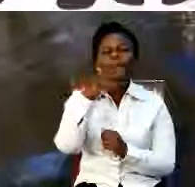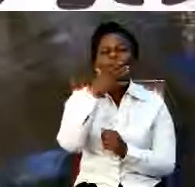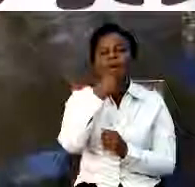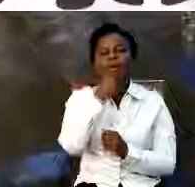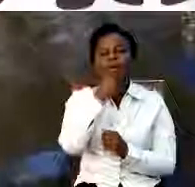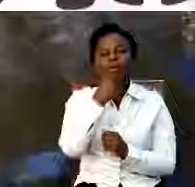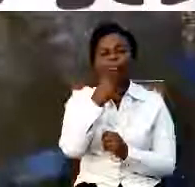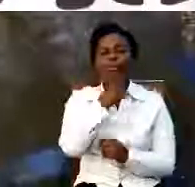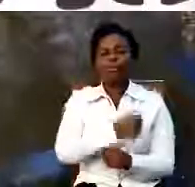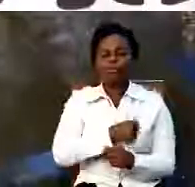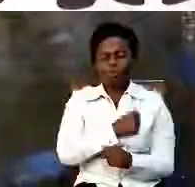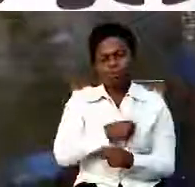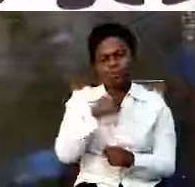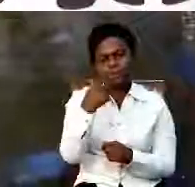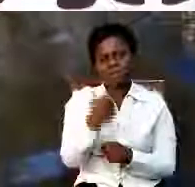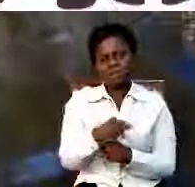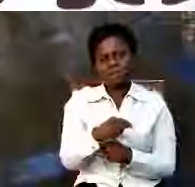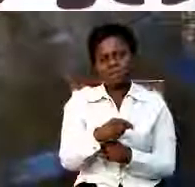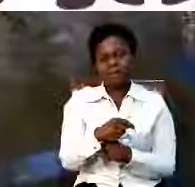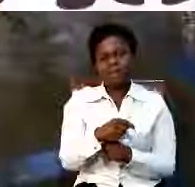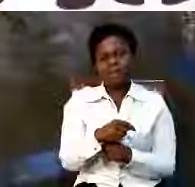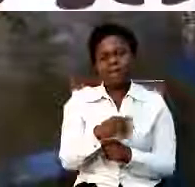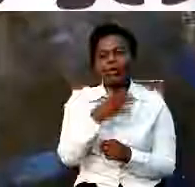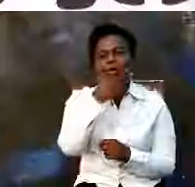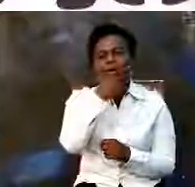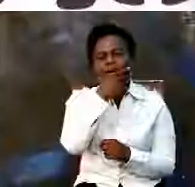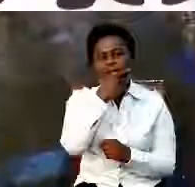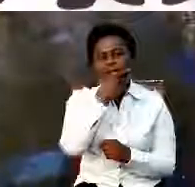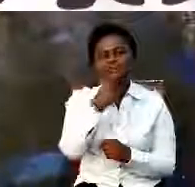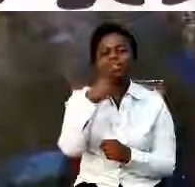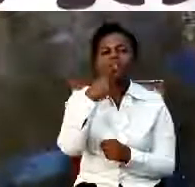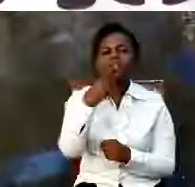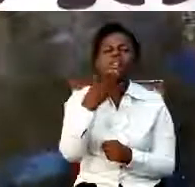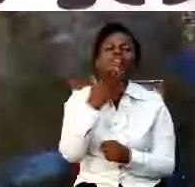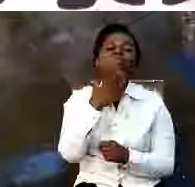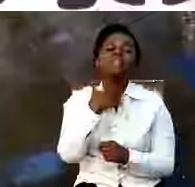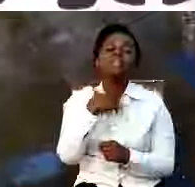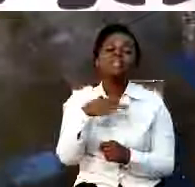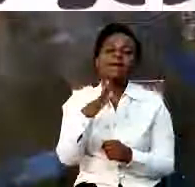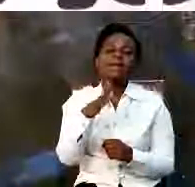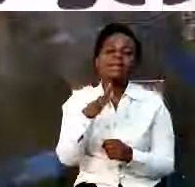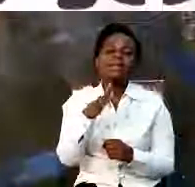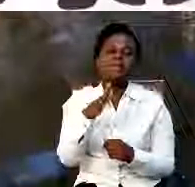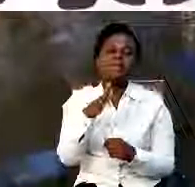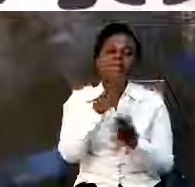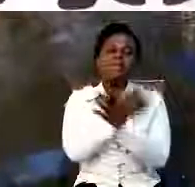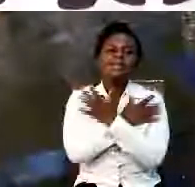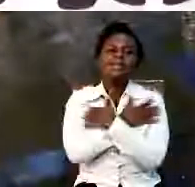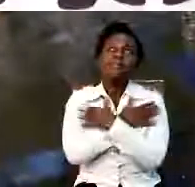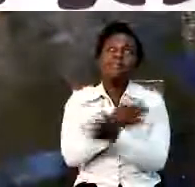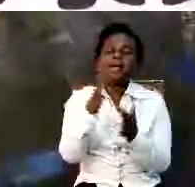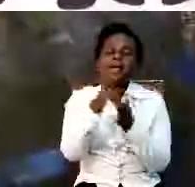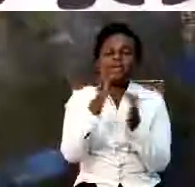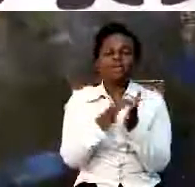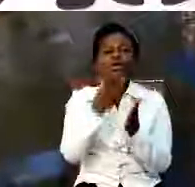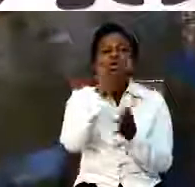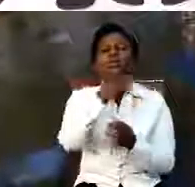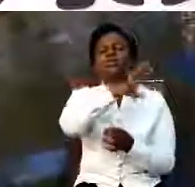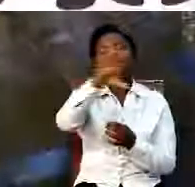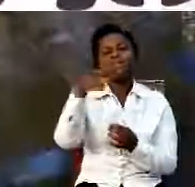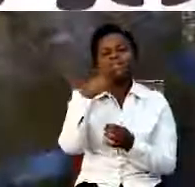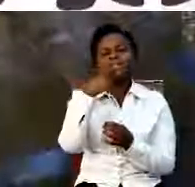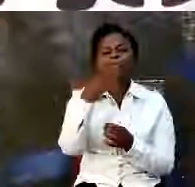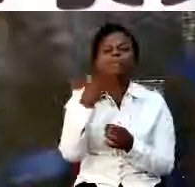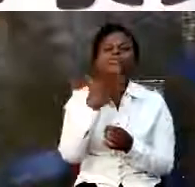tujihurumie sana. Jamani hebu wanaume tuseme tunahitaji neema ya Yesu. Jamani wanaume wote huko semeni tunahitaji neema ya Yesu.